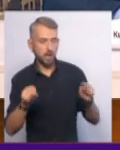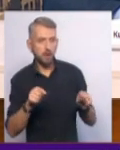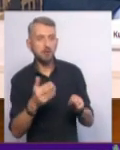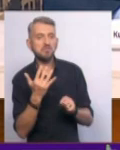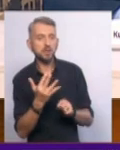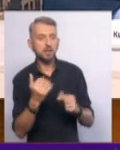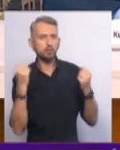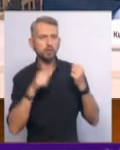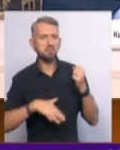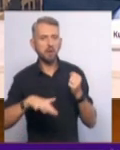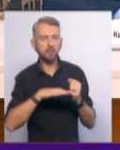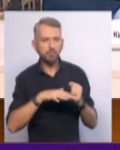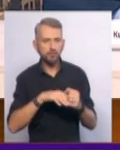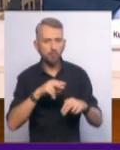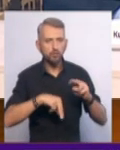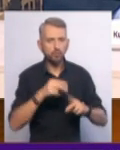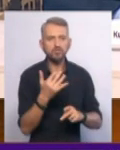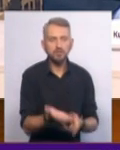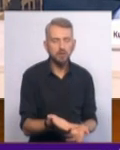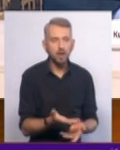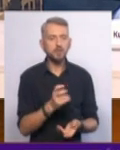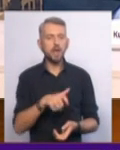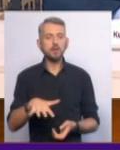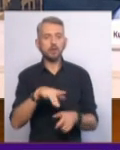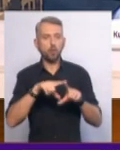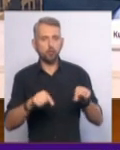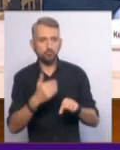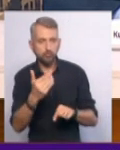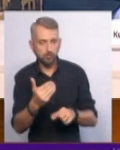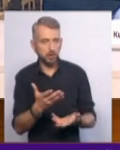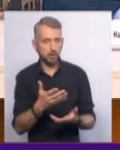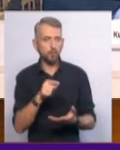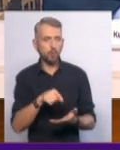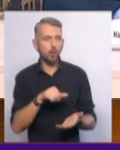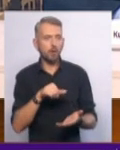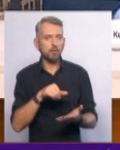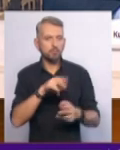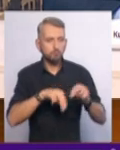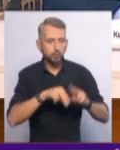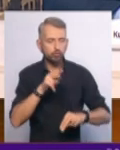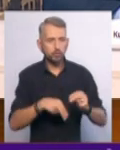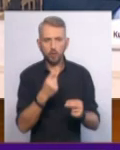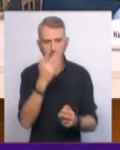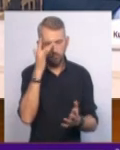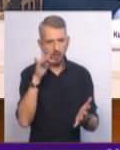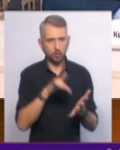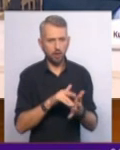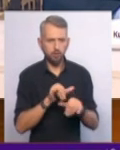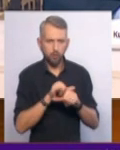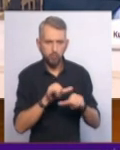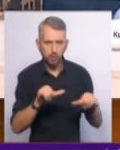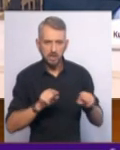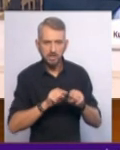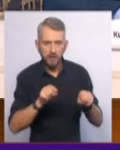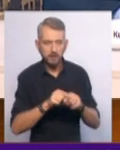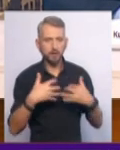встановлено. На території шкіл, освітніх закладів, воно встановлюється для, з однією, ну, метою – популяризація здорового